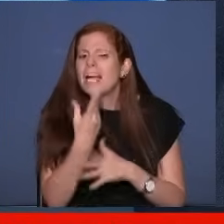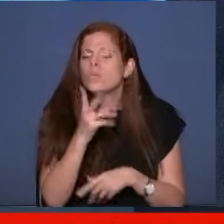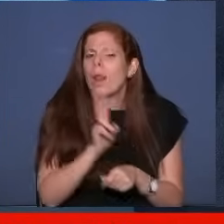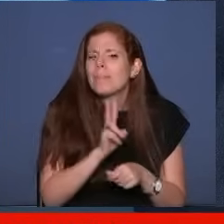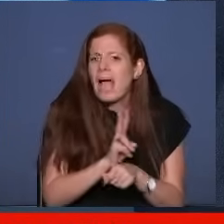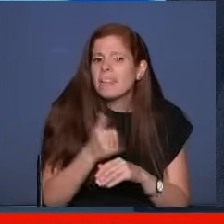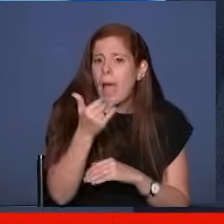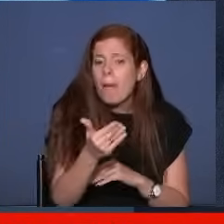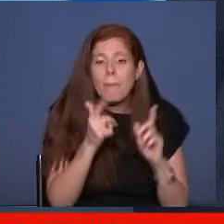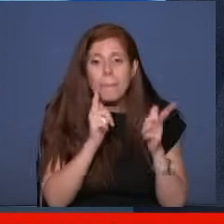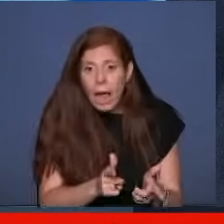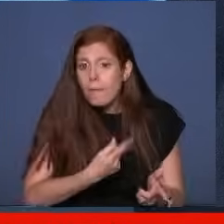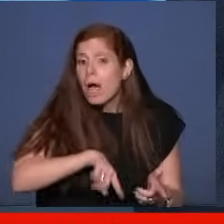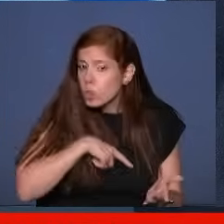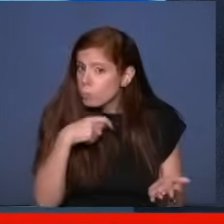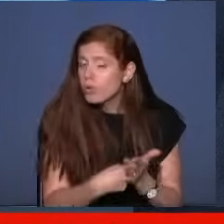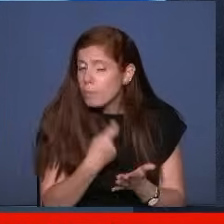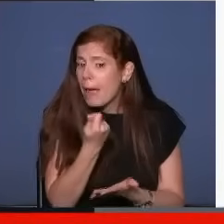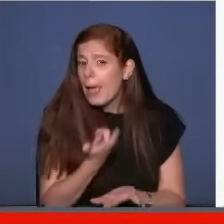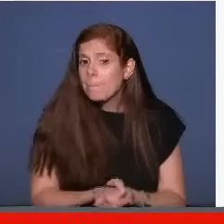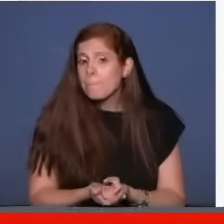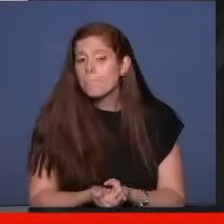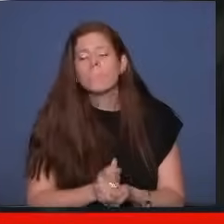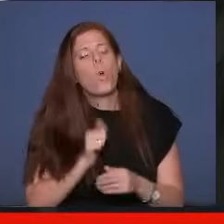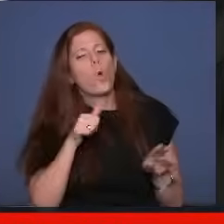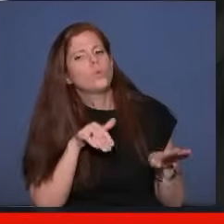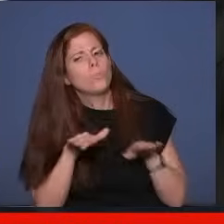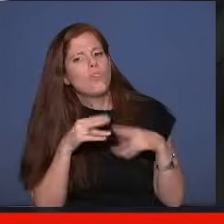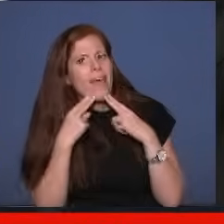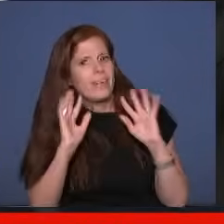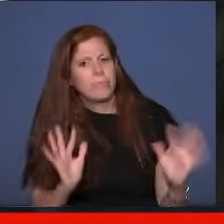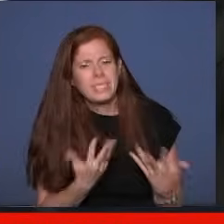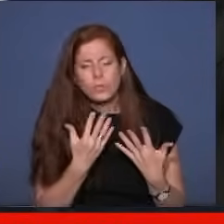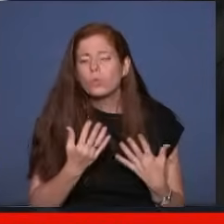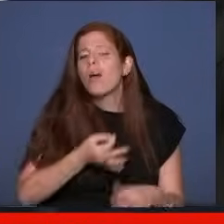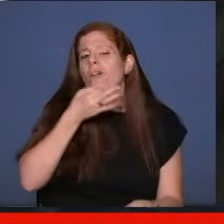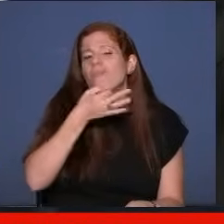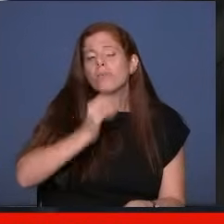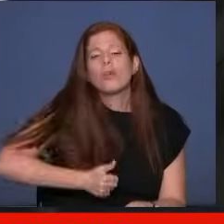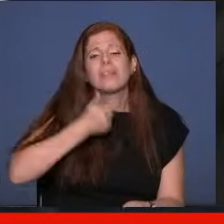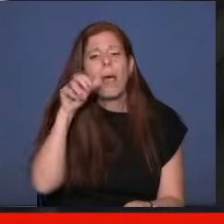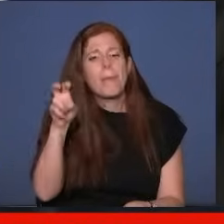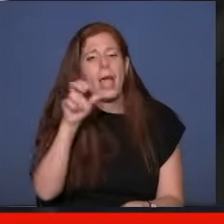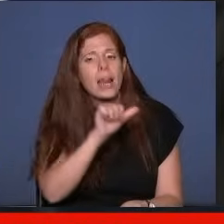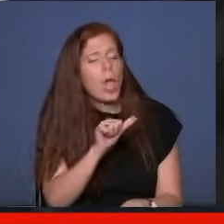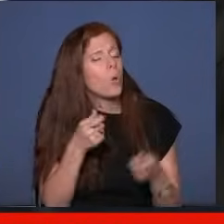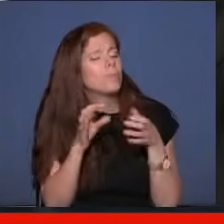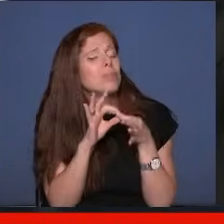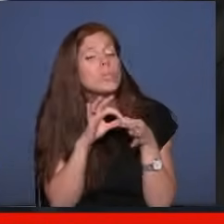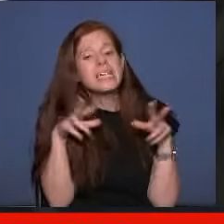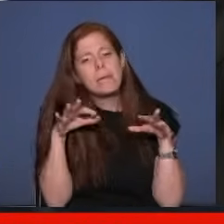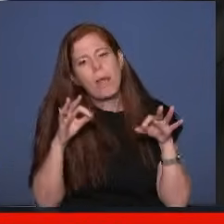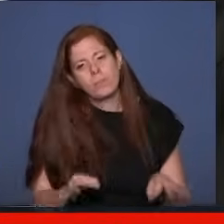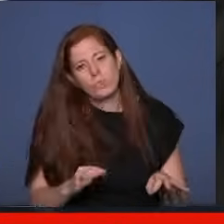הבאה. במלחמה אנחנו משלמים בחירים. ראש הממשלה הגיב בזריזות, הדברים של השר עמיחי אליהו מנותקים מהמציאות. ישראל